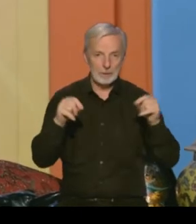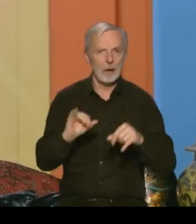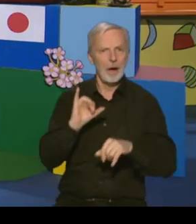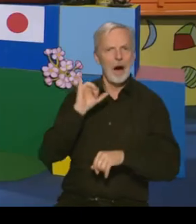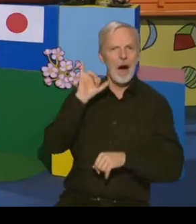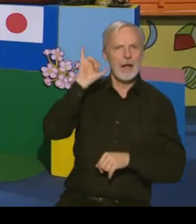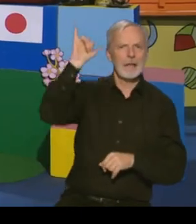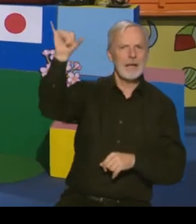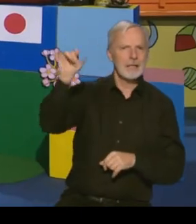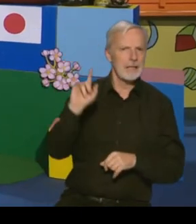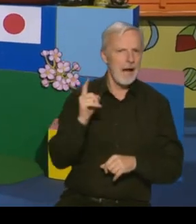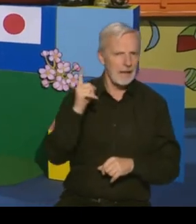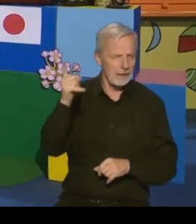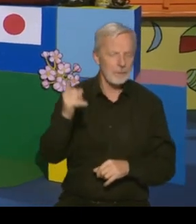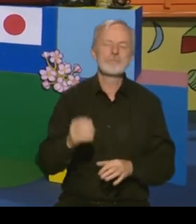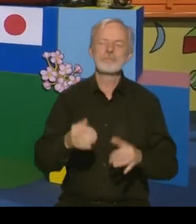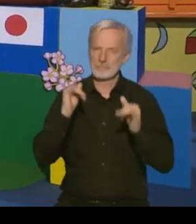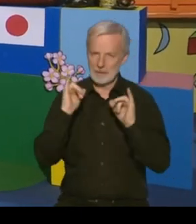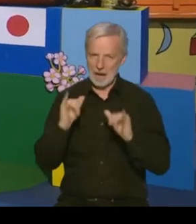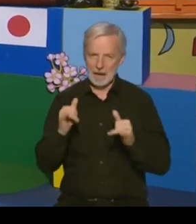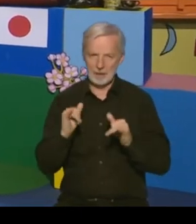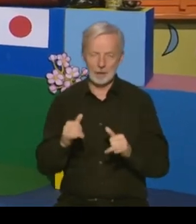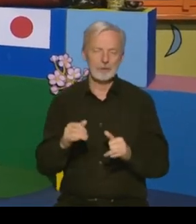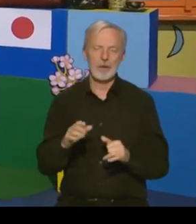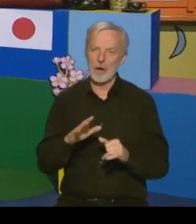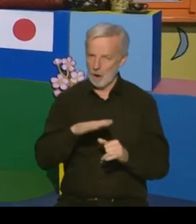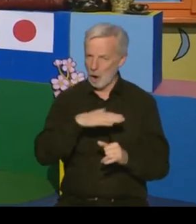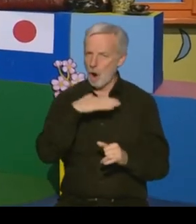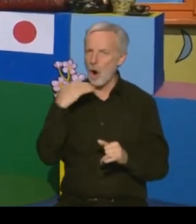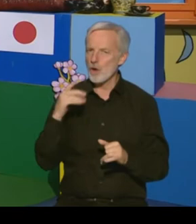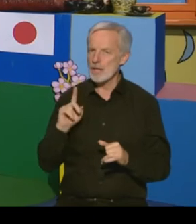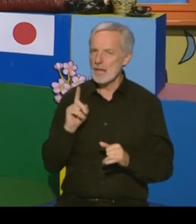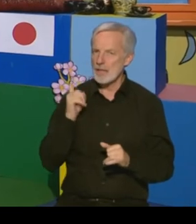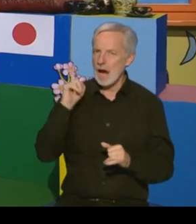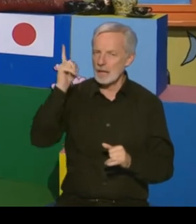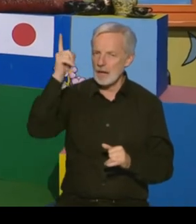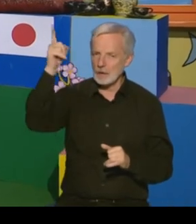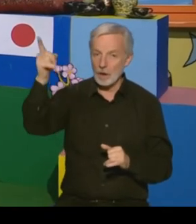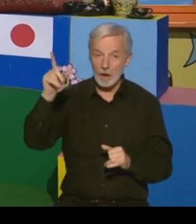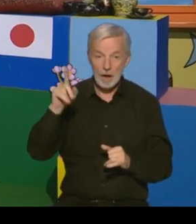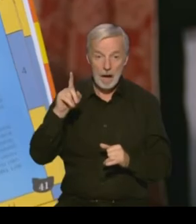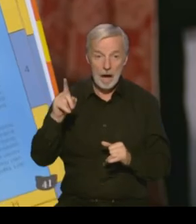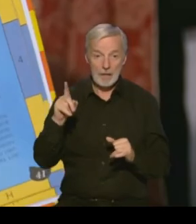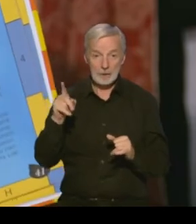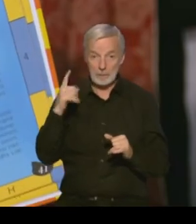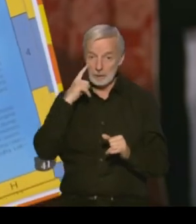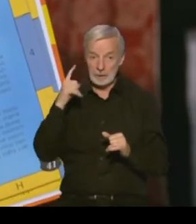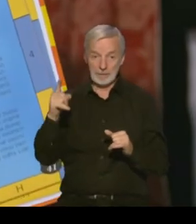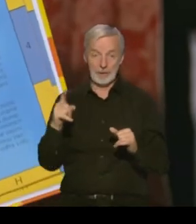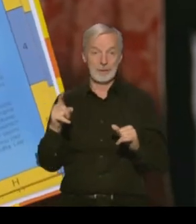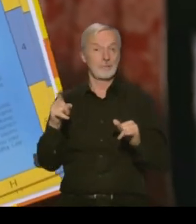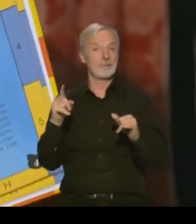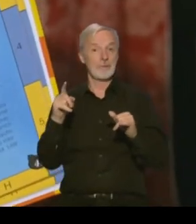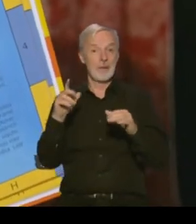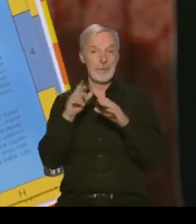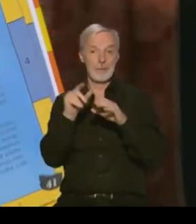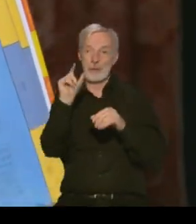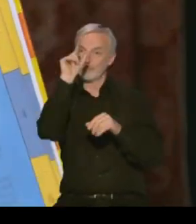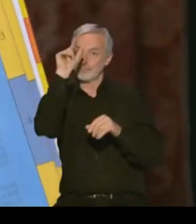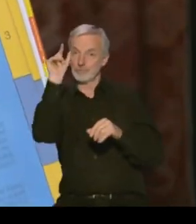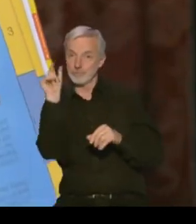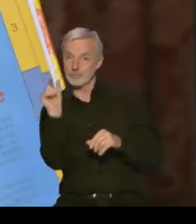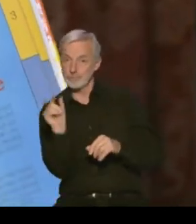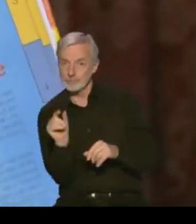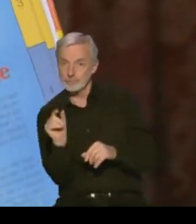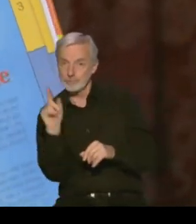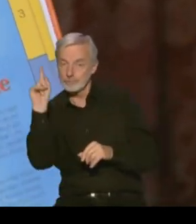Lucko? No, chvilku to trvat bude. Japonsko je totiž od nás dost daleko. Leží až tady, v tichém oceánu. A